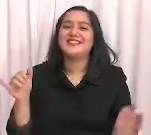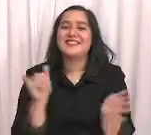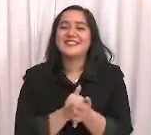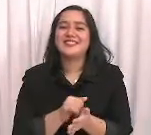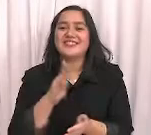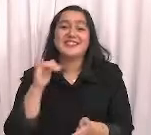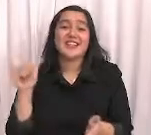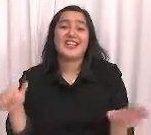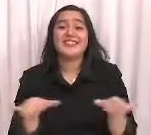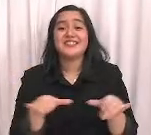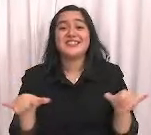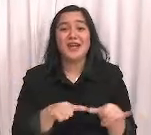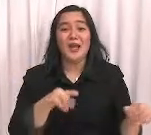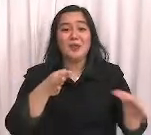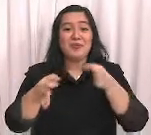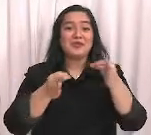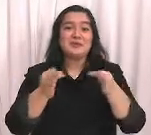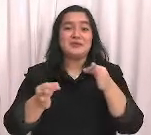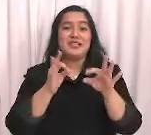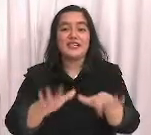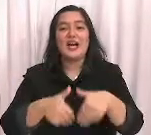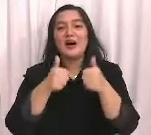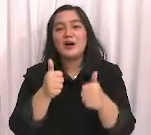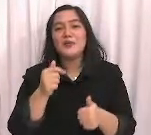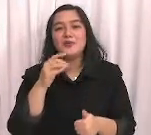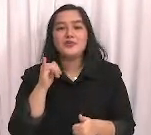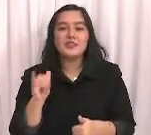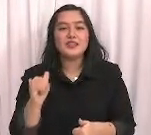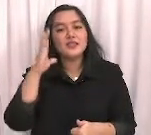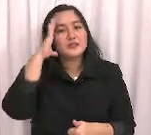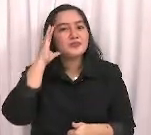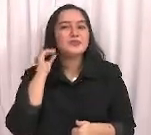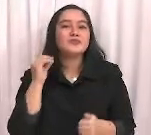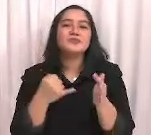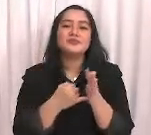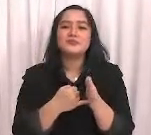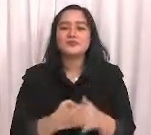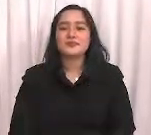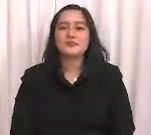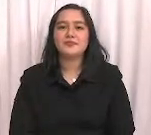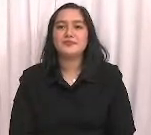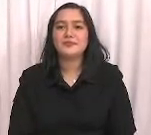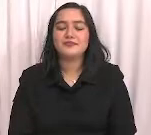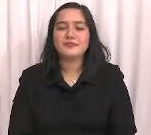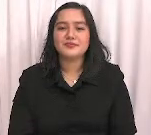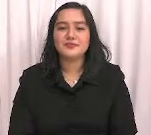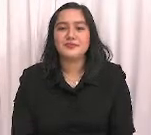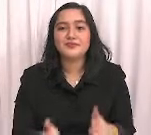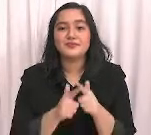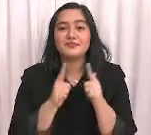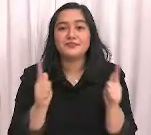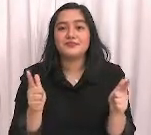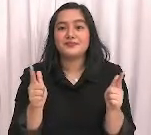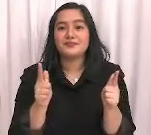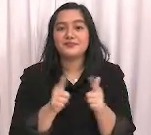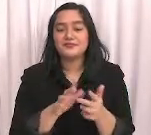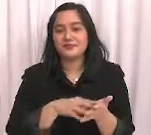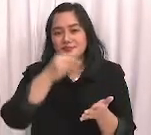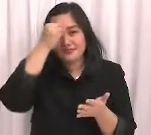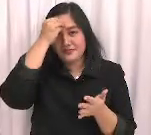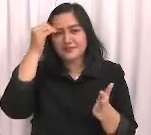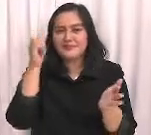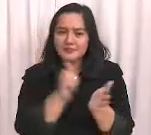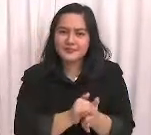Di ba? Ang ganda po nun. Kaya yan po ang pinakamaganda dyan na makikita natin na pwedeng isa